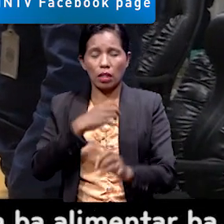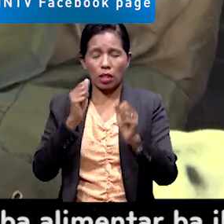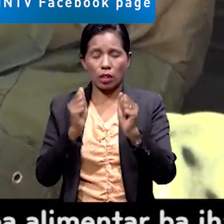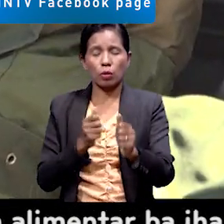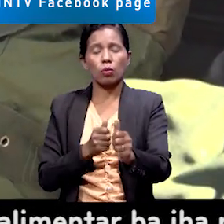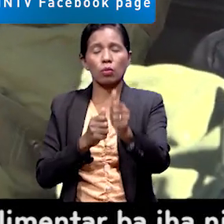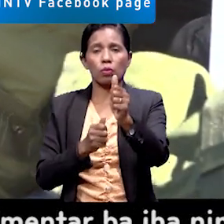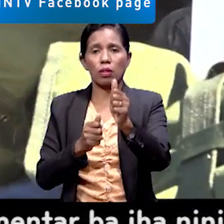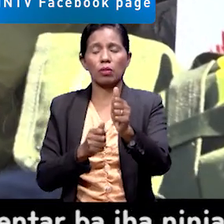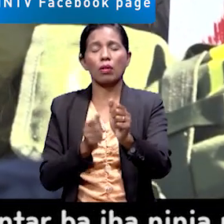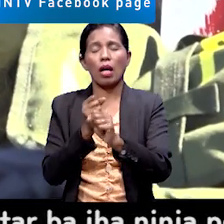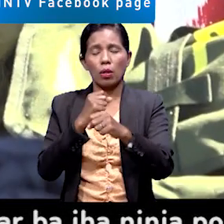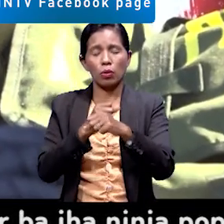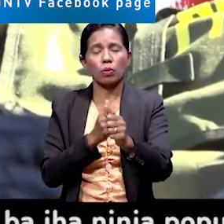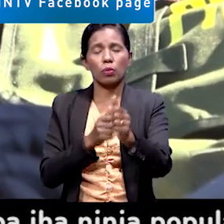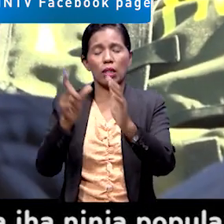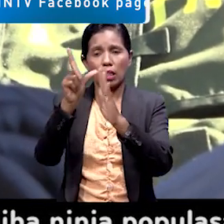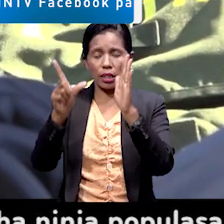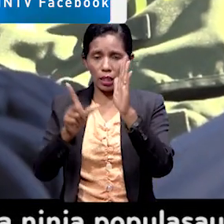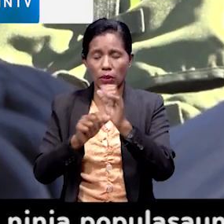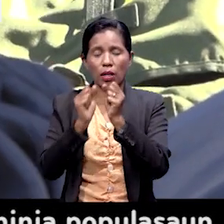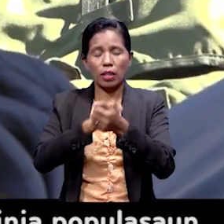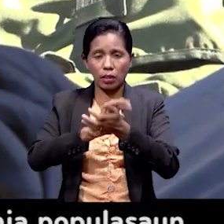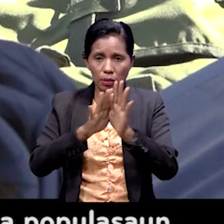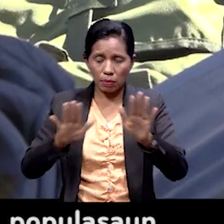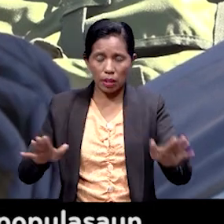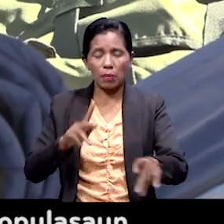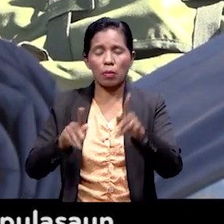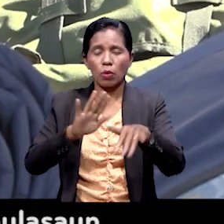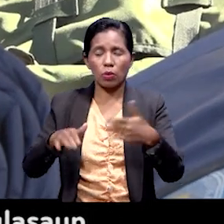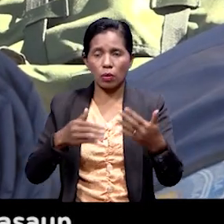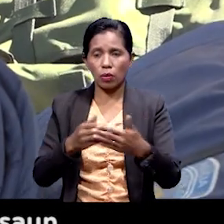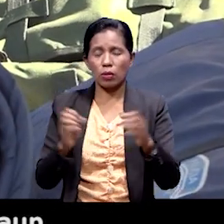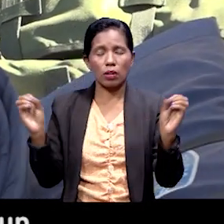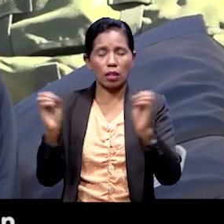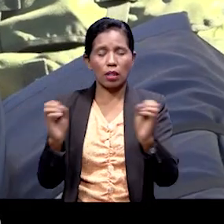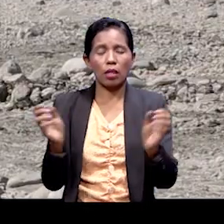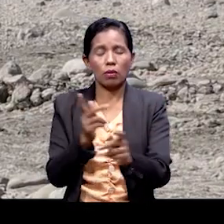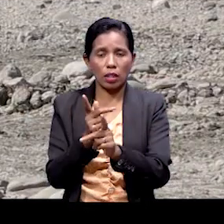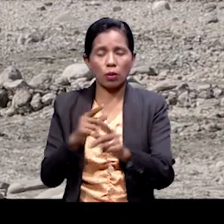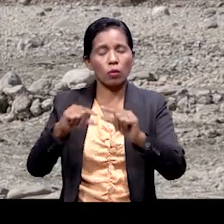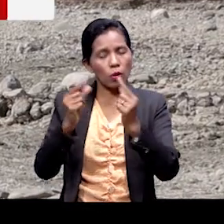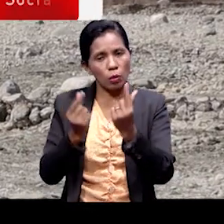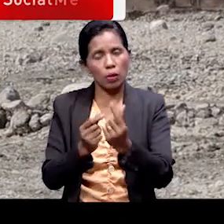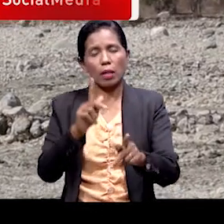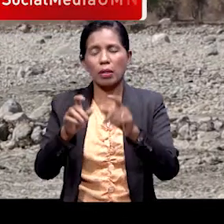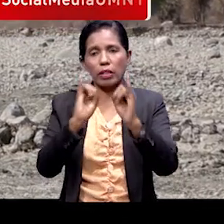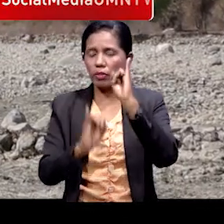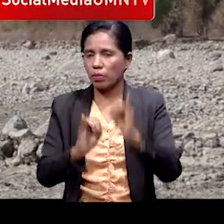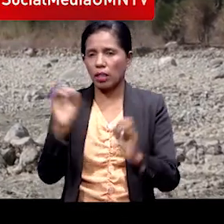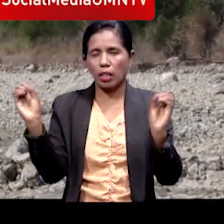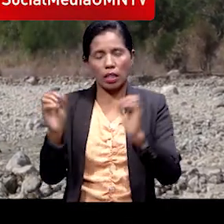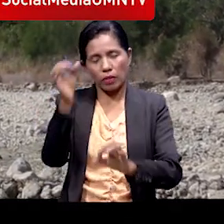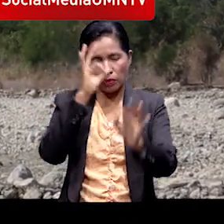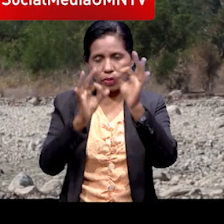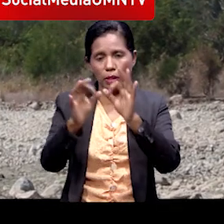paz no Hakmatek, ba população hotu, laos assegura grupo ca indivíduo nebe, la fiel ba estado. Pedro Belo hato apelo ne,